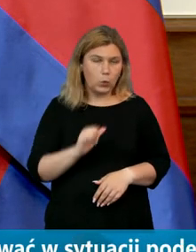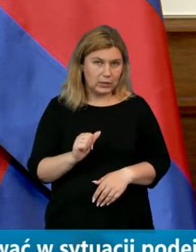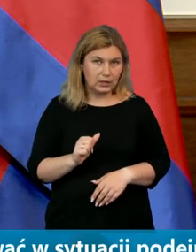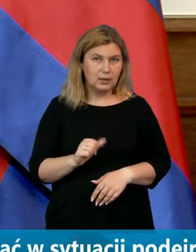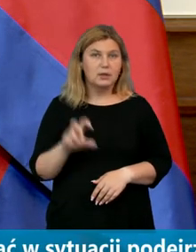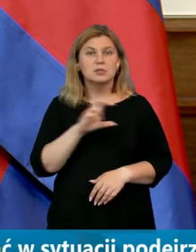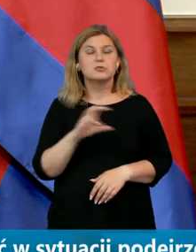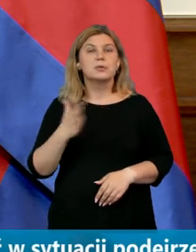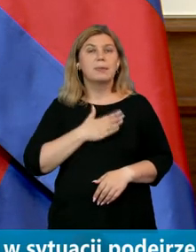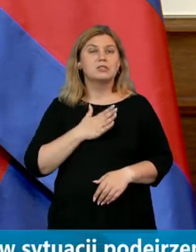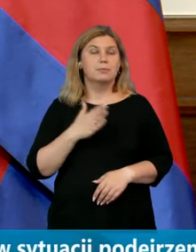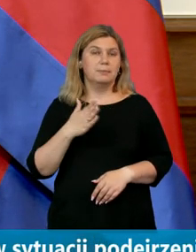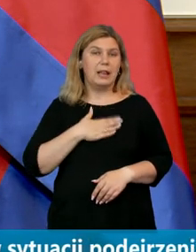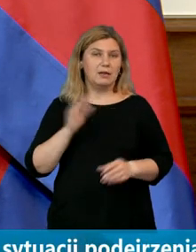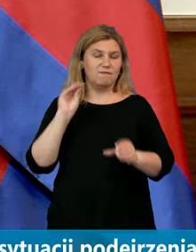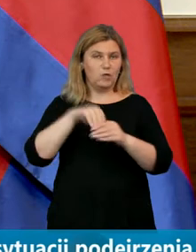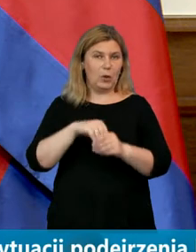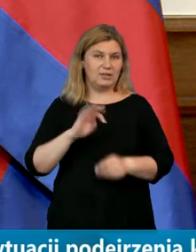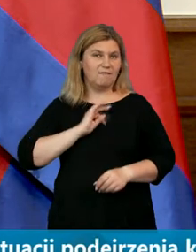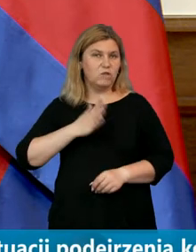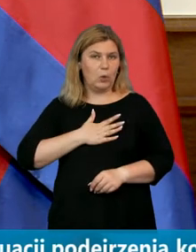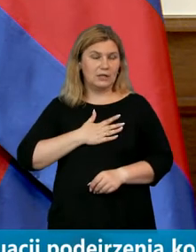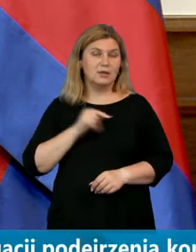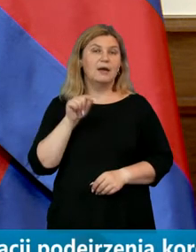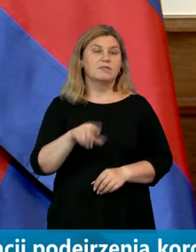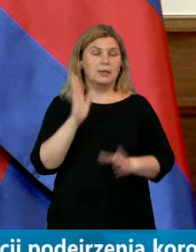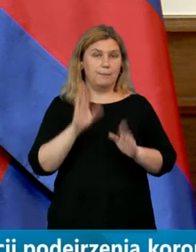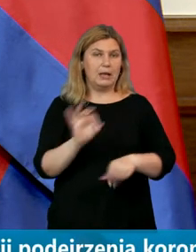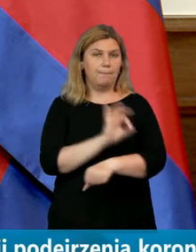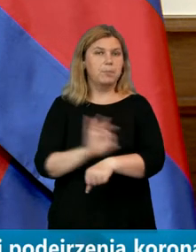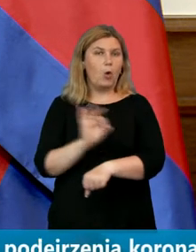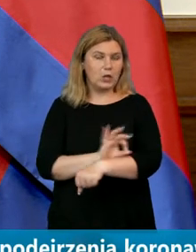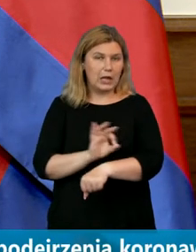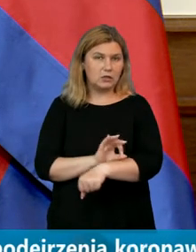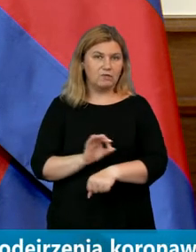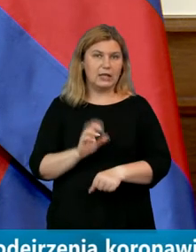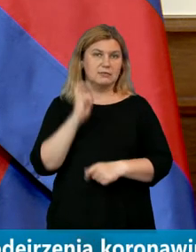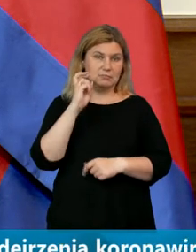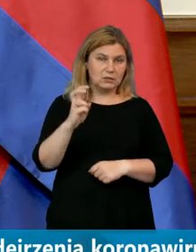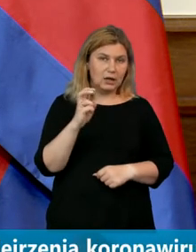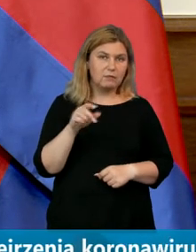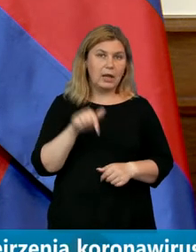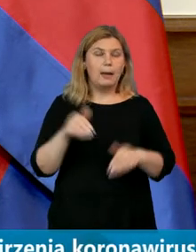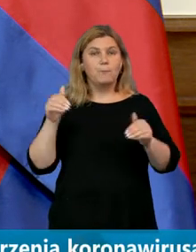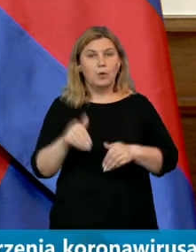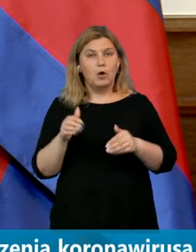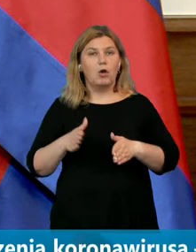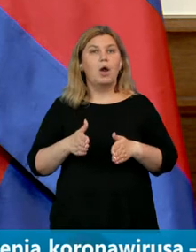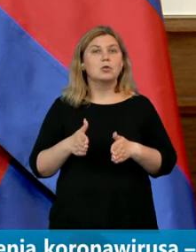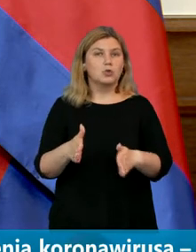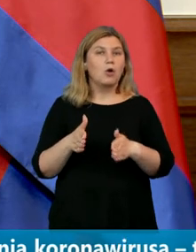mieli wkłady własne. Wówczas oczywiście będziemy projektowali taką linię i ewentualny układ drogowy, który